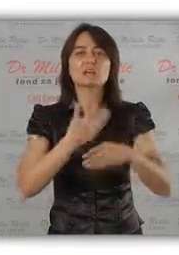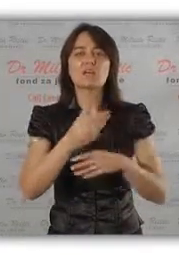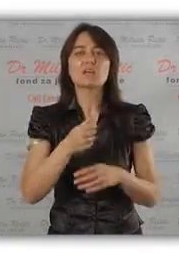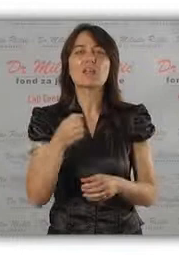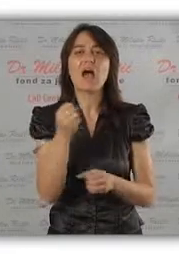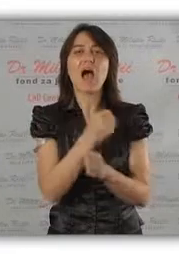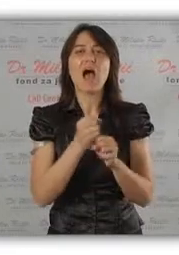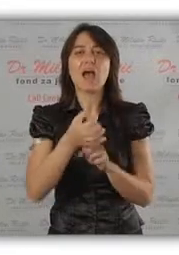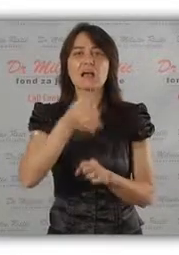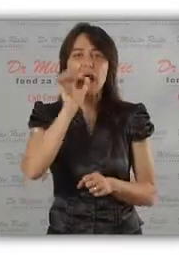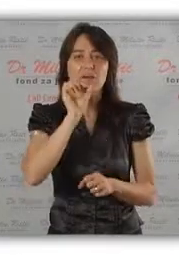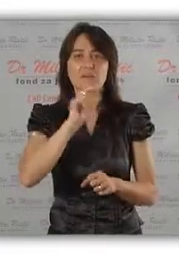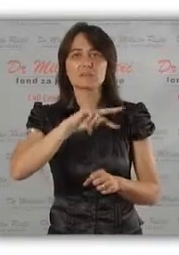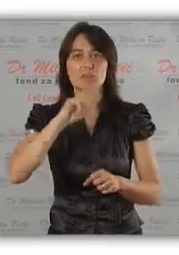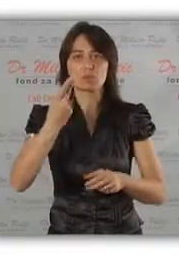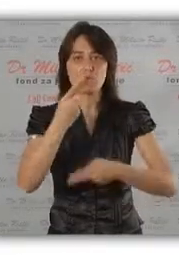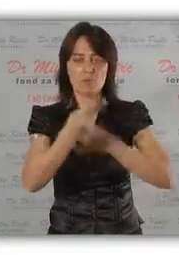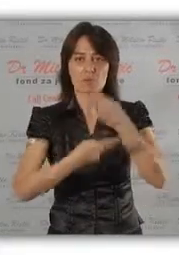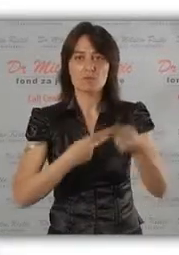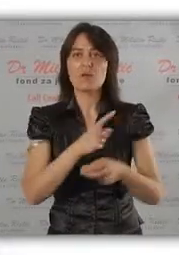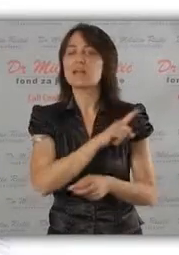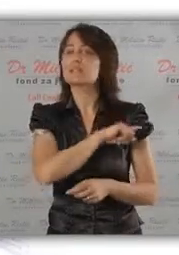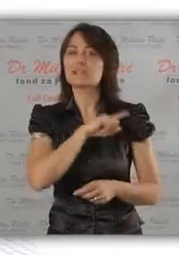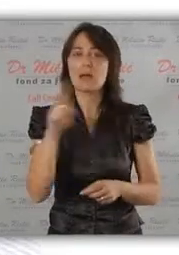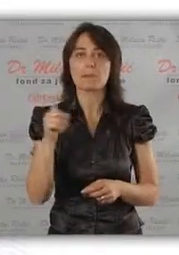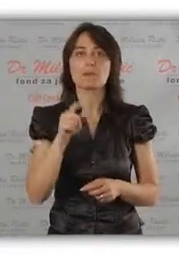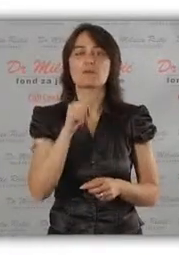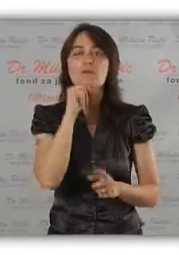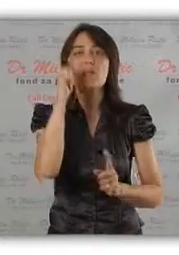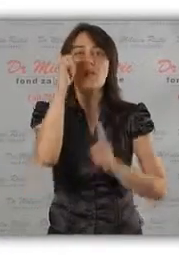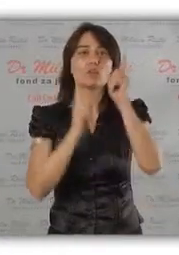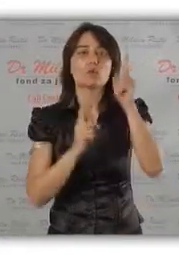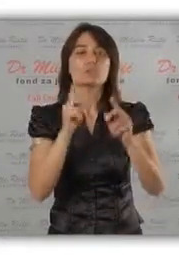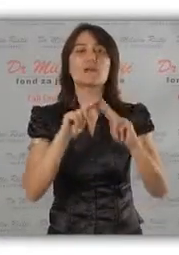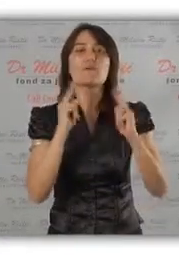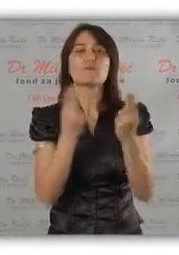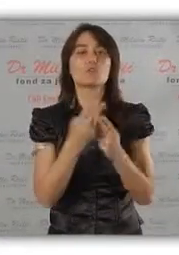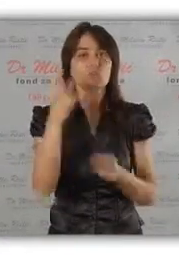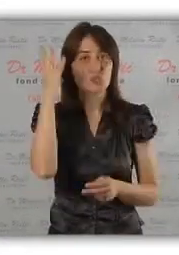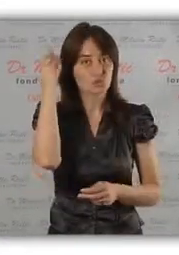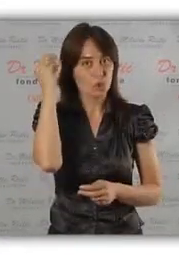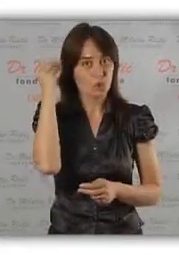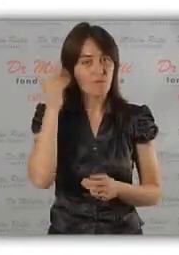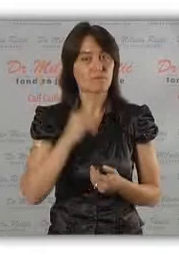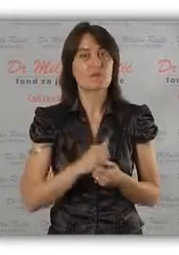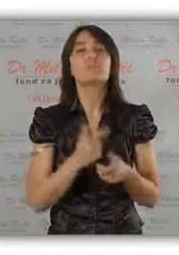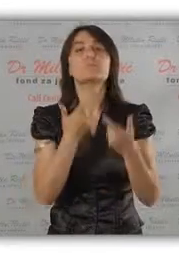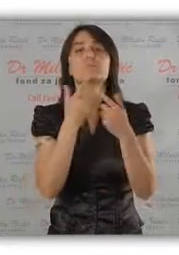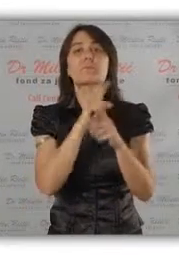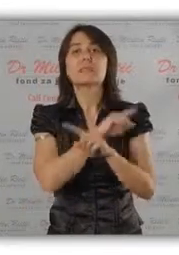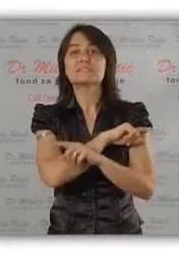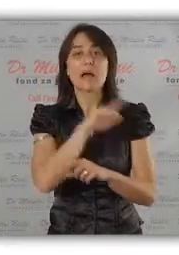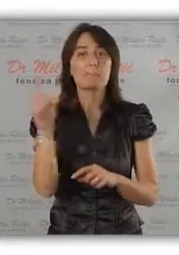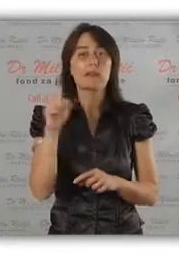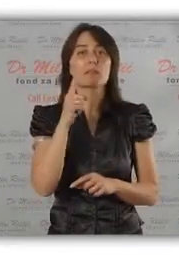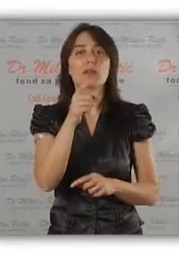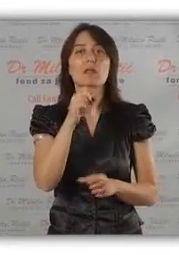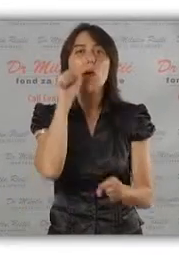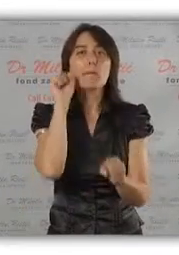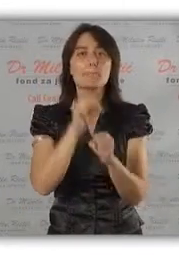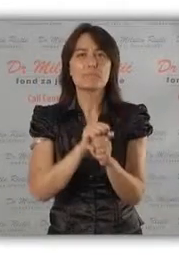boza, mešavina kafe sa nekim drugim proizvodima, dozabranjeni su industrijski voćni